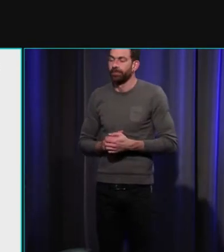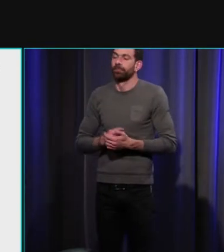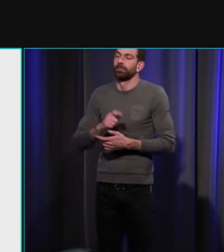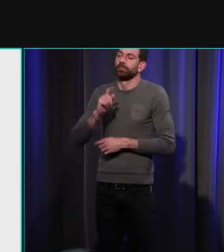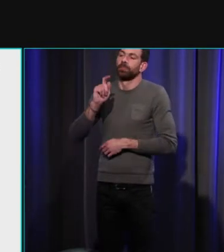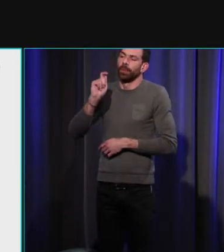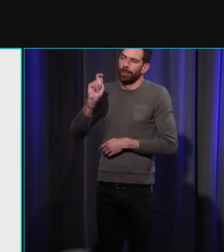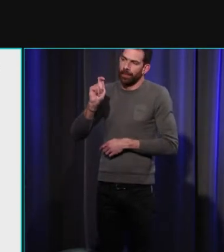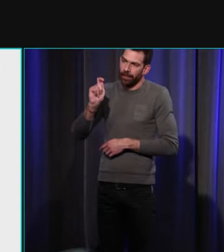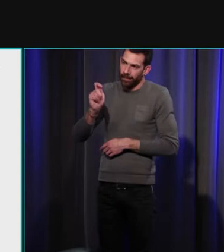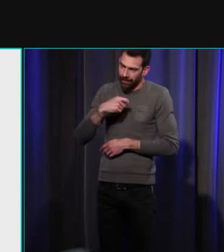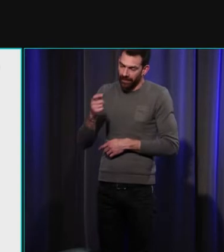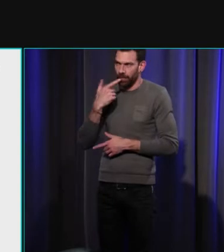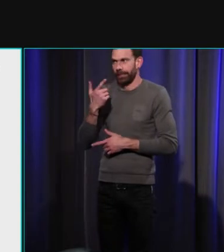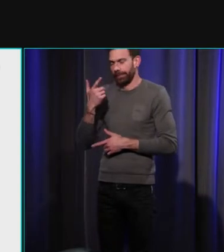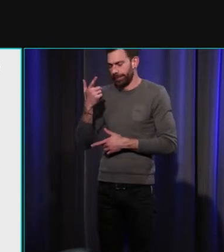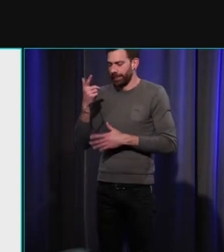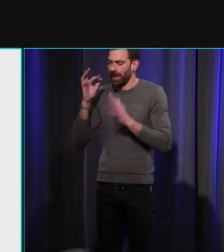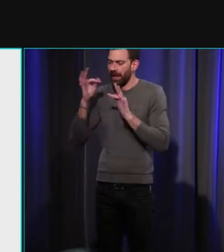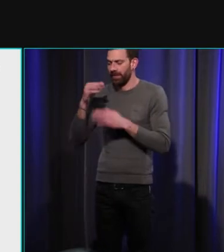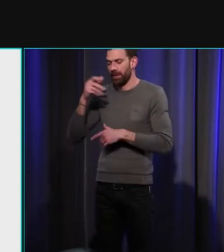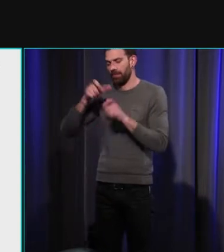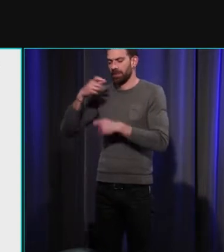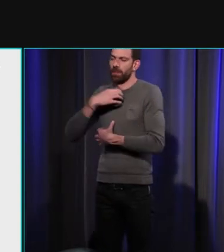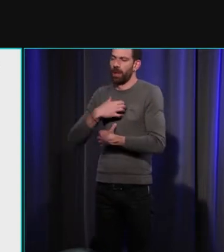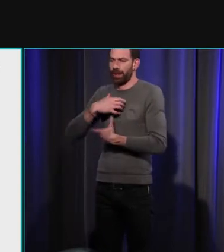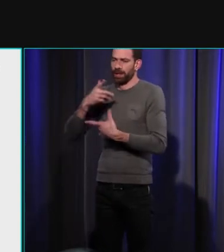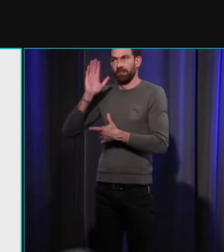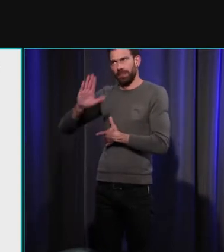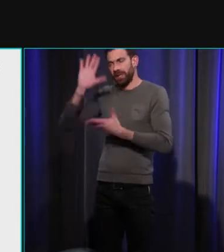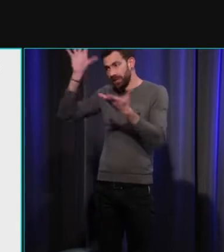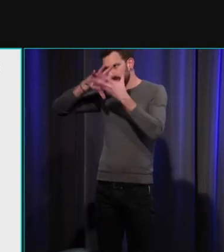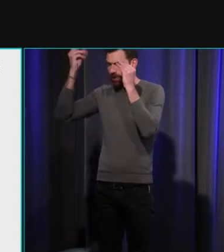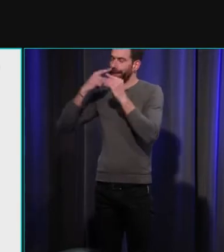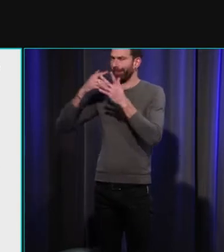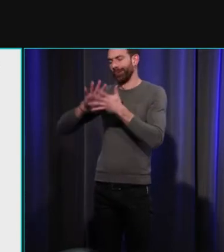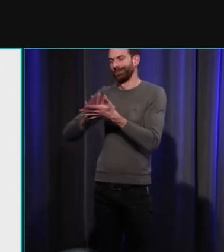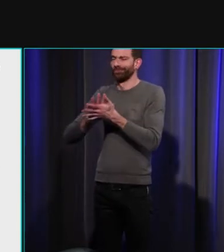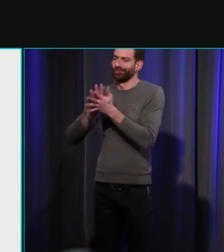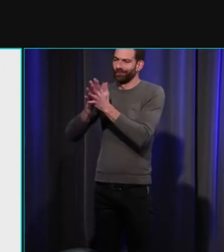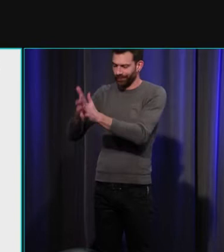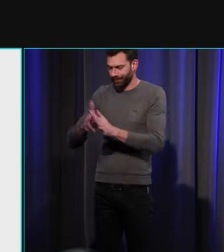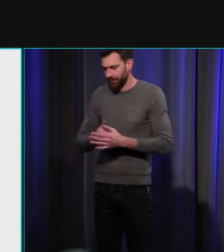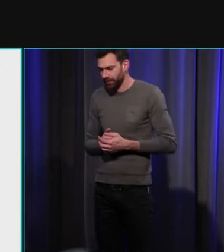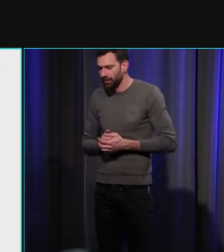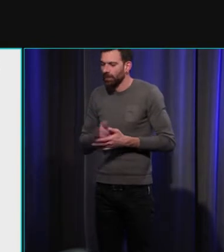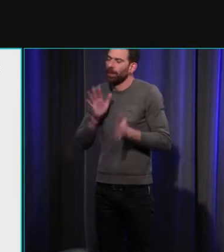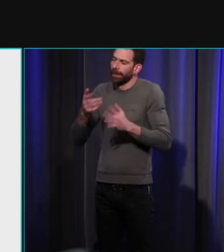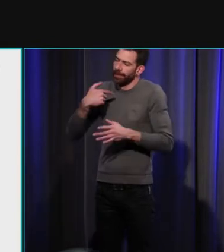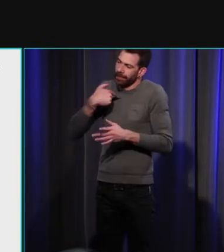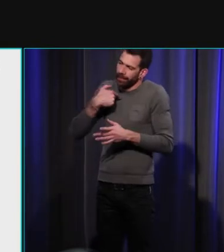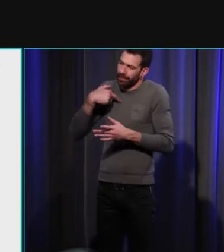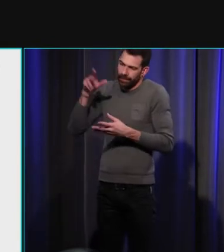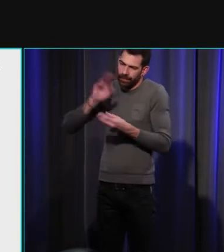spirituel du clergé alors là c'est pas tout à fait juge ou peut-être je fais un peu je force je tire un peu loin le